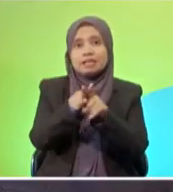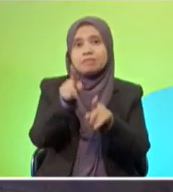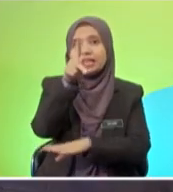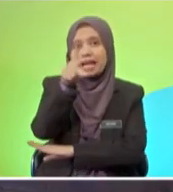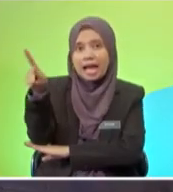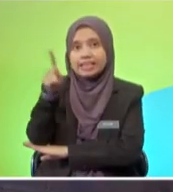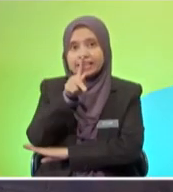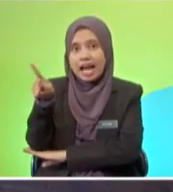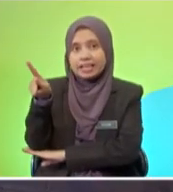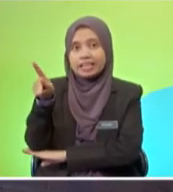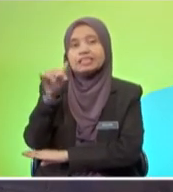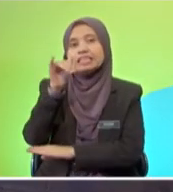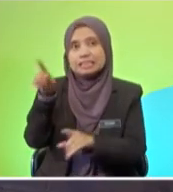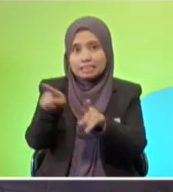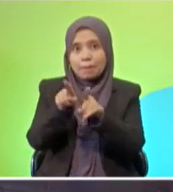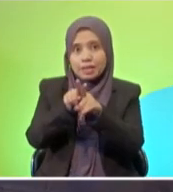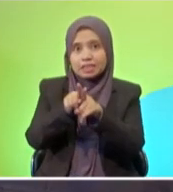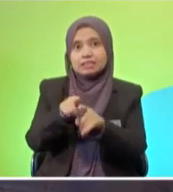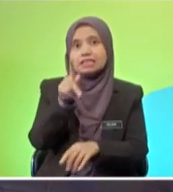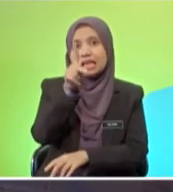ini yang lengkap